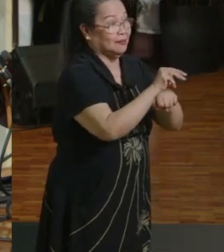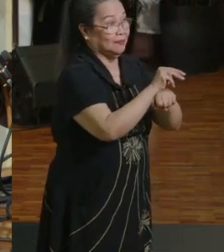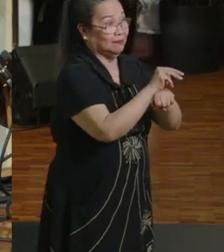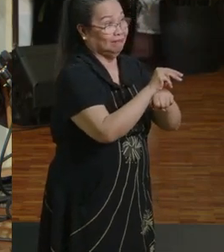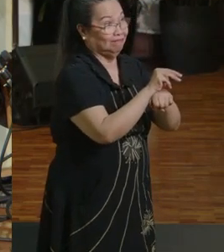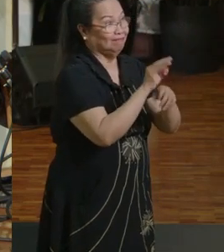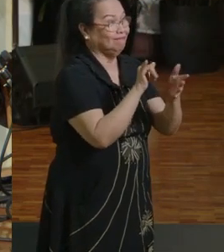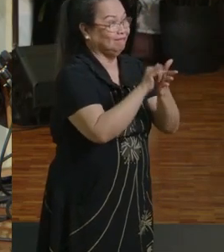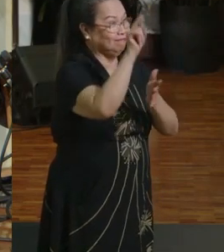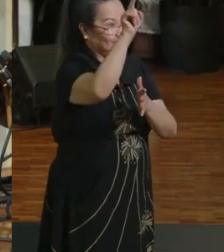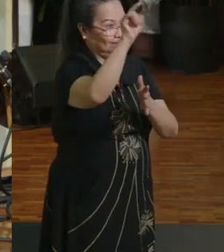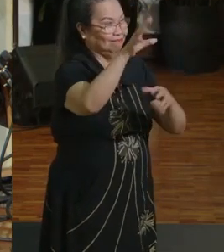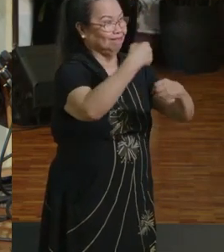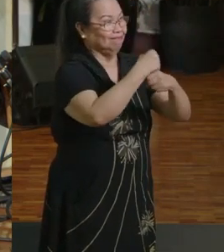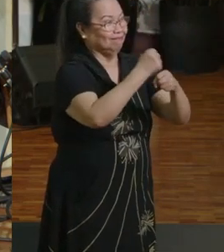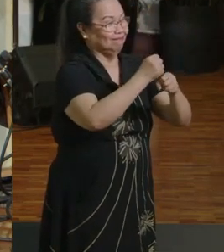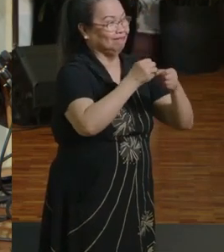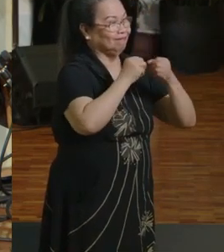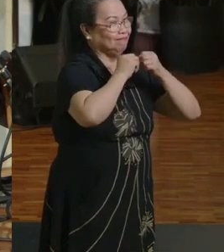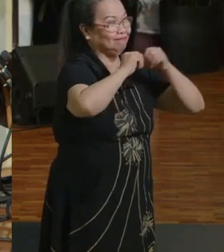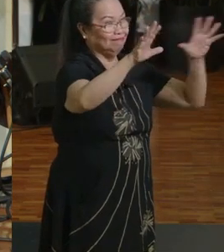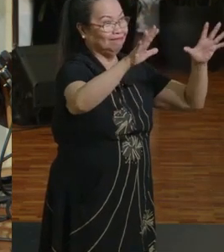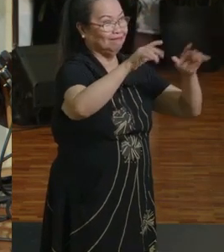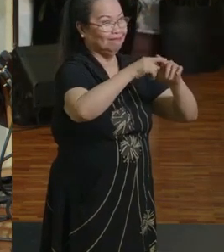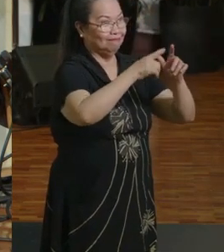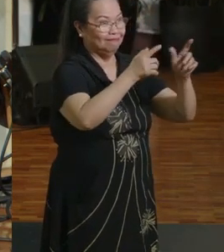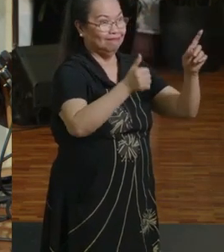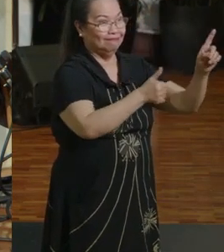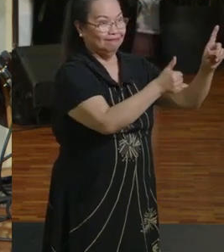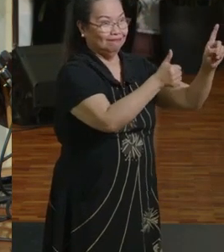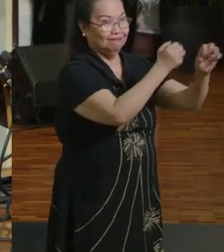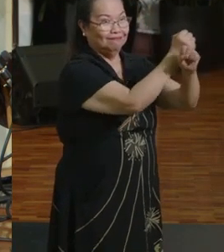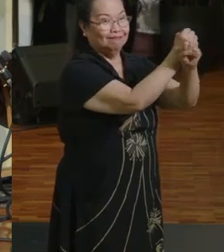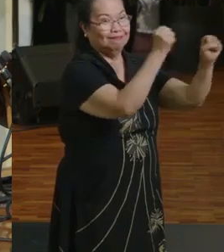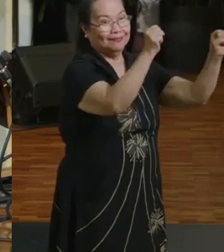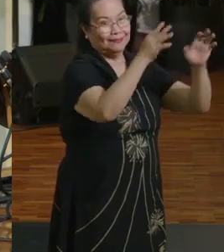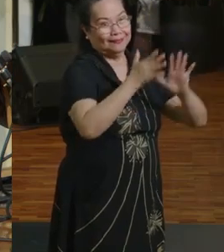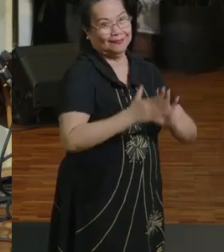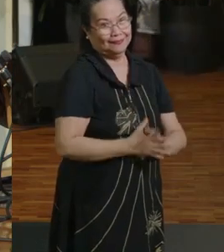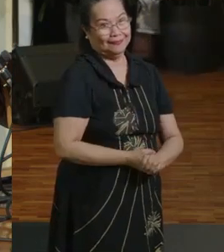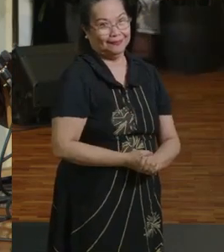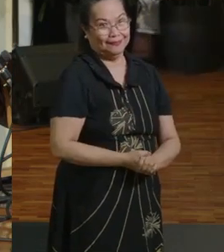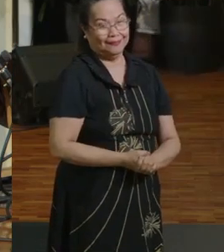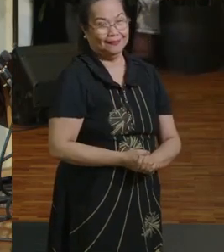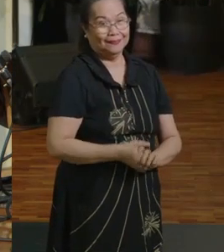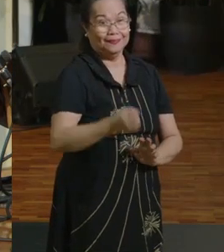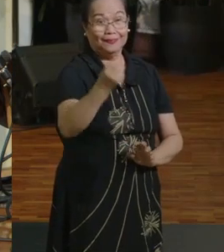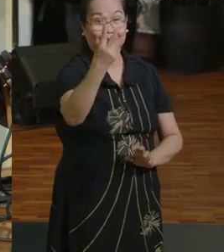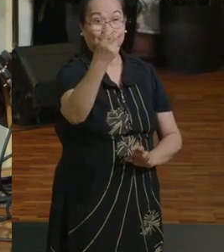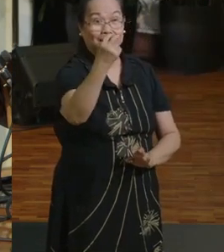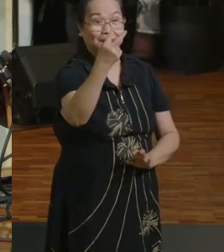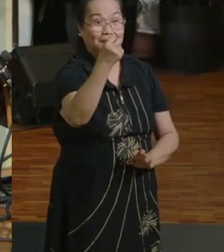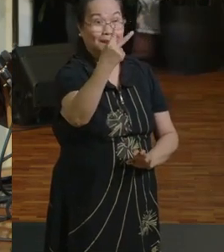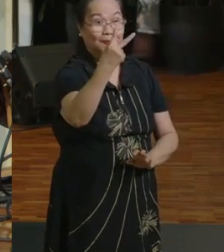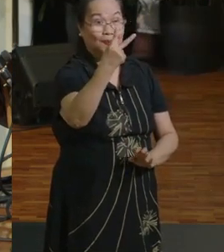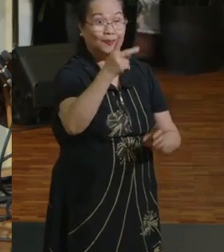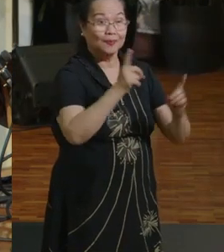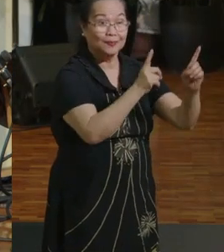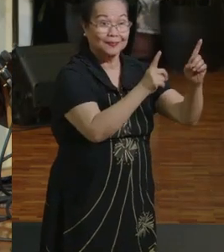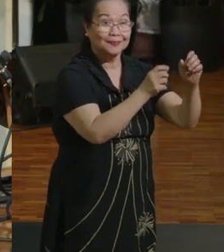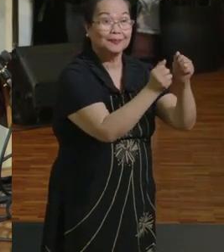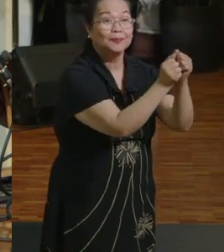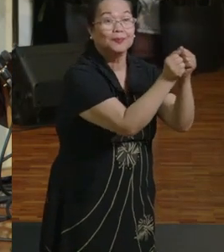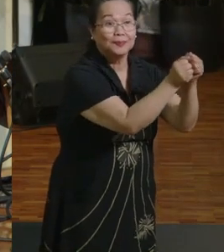na ginawa niya sa pamamagitan ng mga tinawag niya at niligtas. And the 12 were with him.